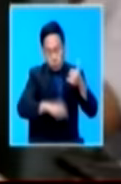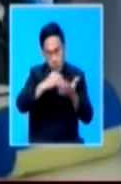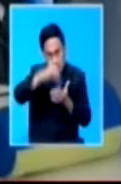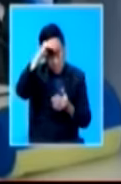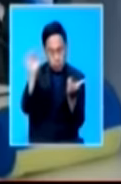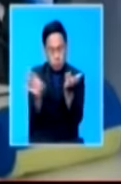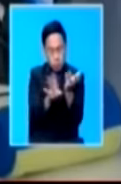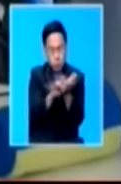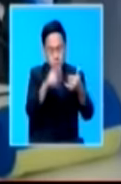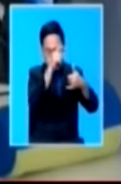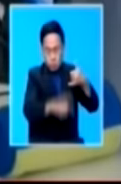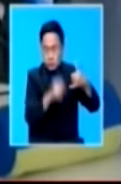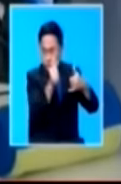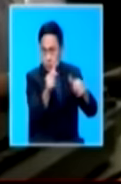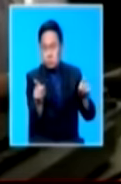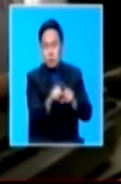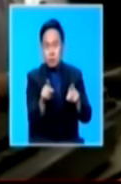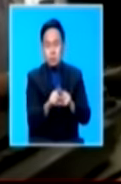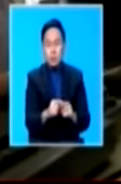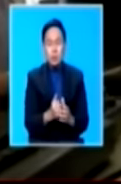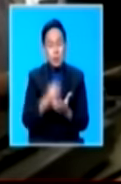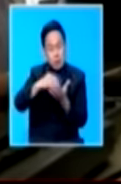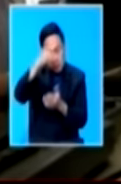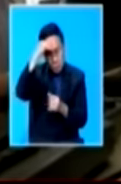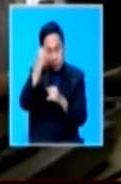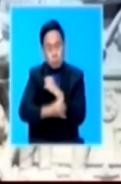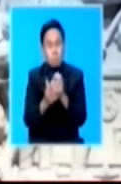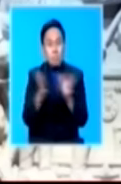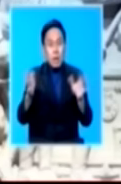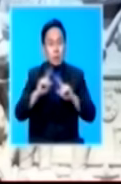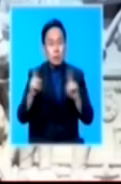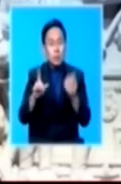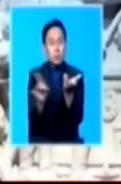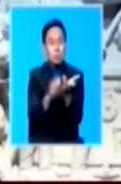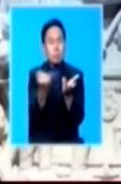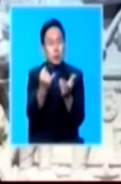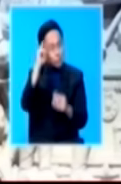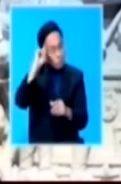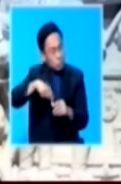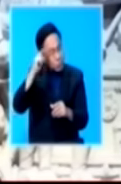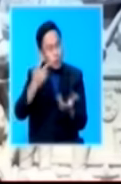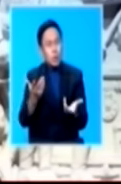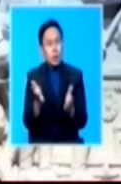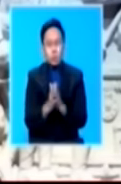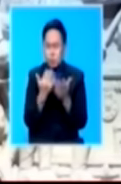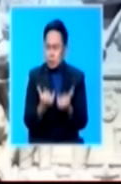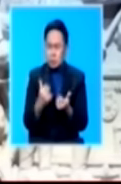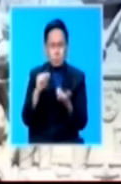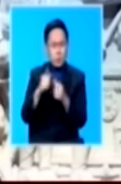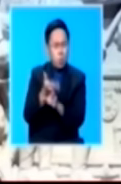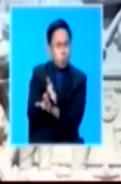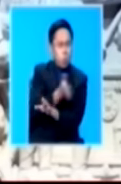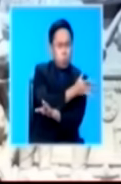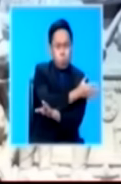ราะนั้นผมก็ได้แจ้งรับที่ศึกษาไปแล้วนะครับเป็นเรื่องที่มันเกิดขึ้นก่อนหน้าผมทั้งนั้นนะผมก็พยายามมาแก้มันยากพร้อมควรนะมันเป็นระบบ